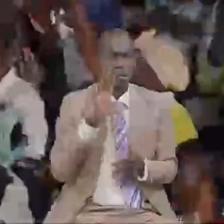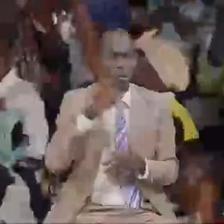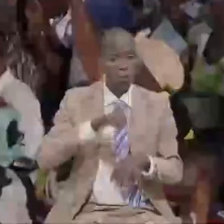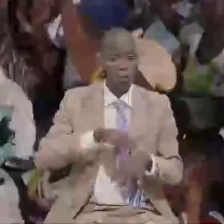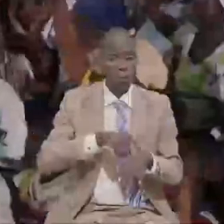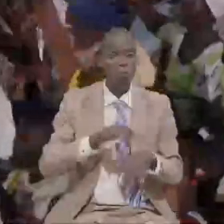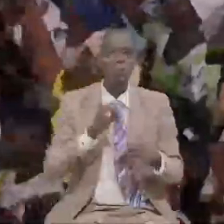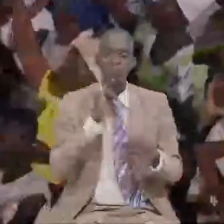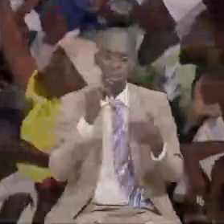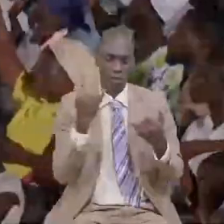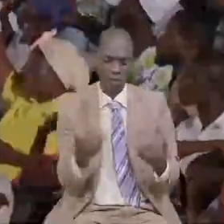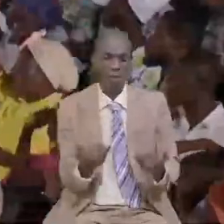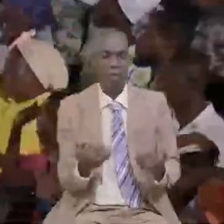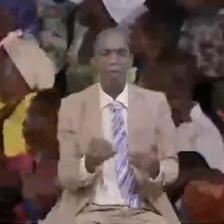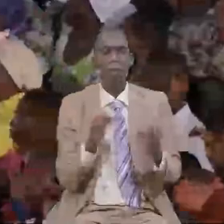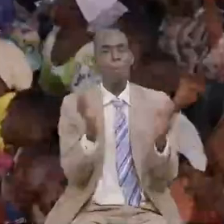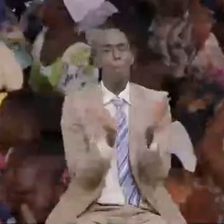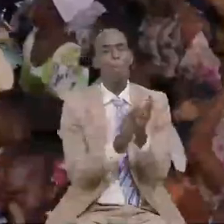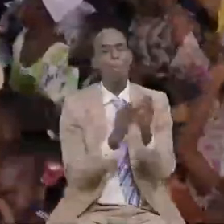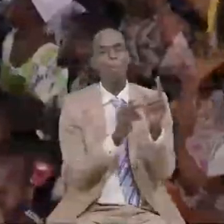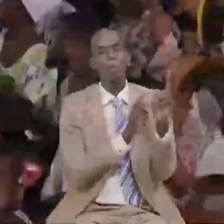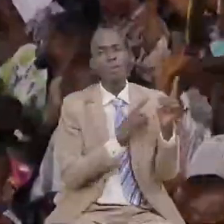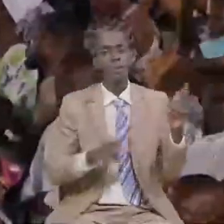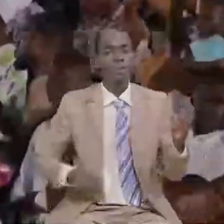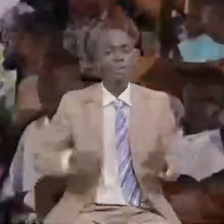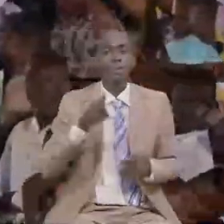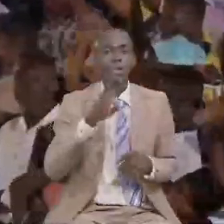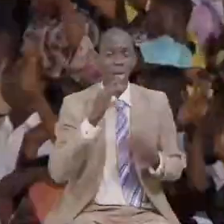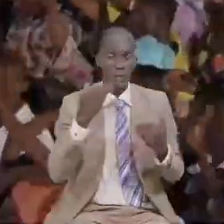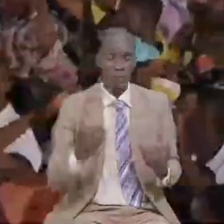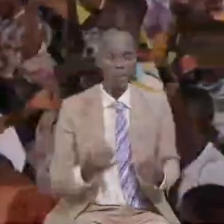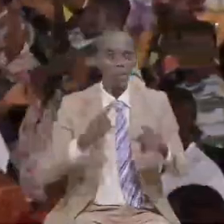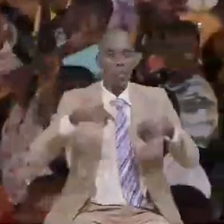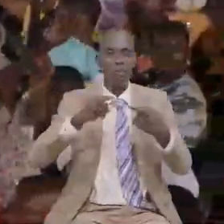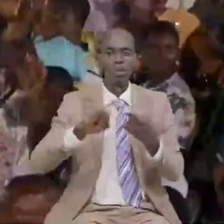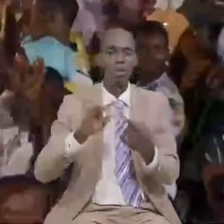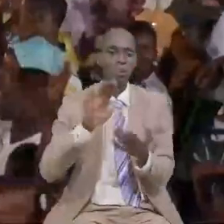est venue. Gloire à Dieu. Et tu vas maintenant